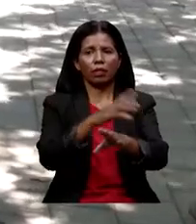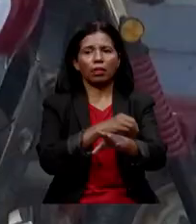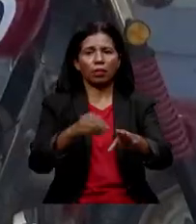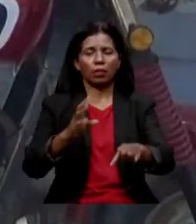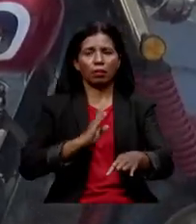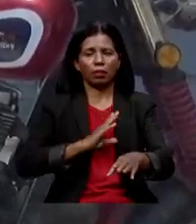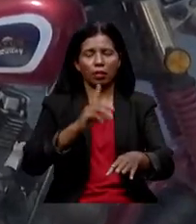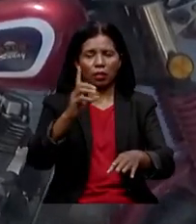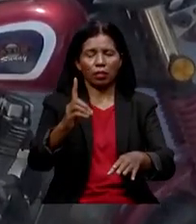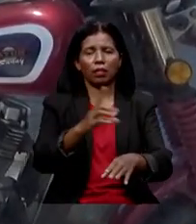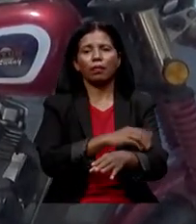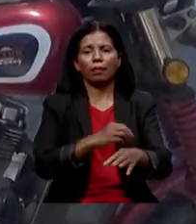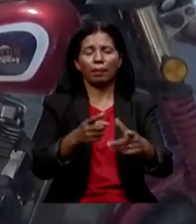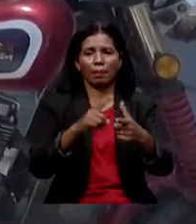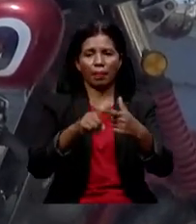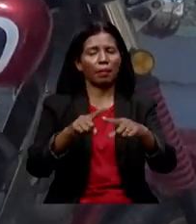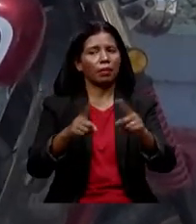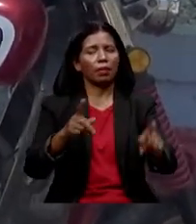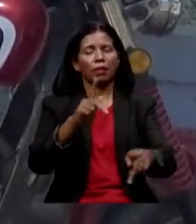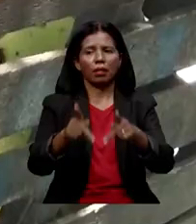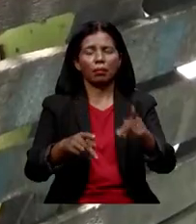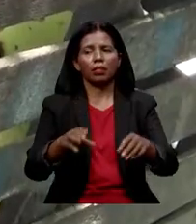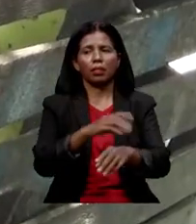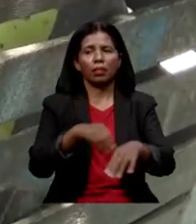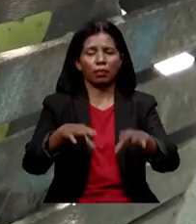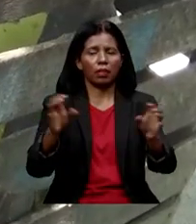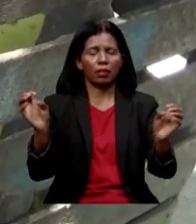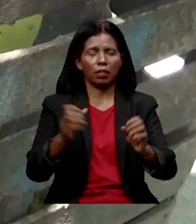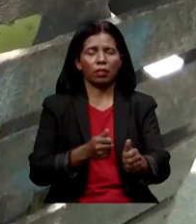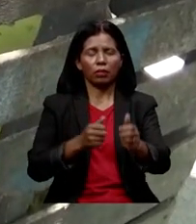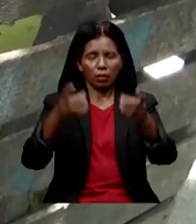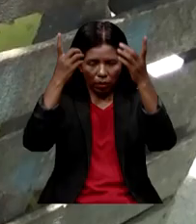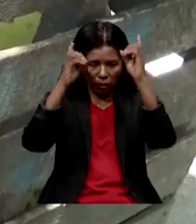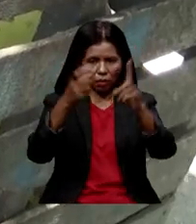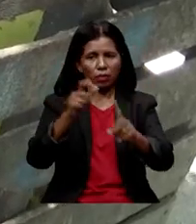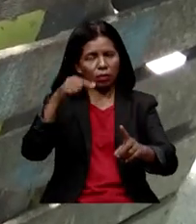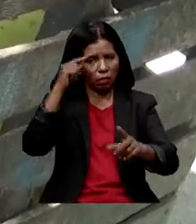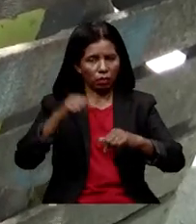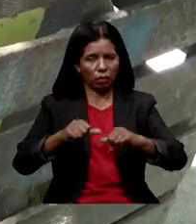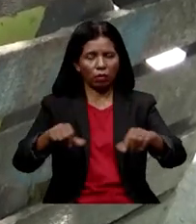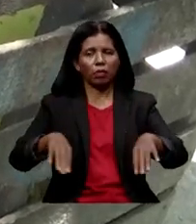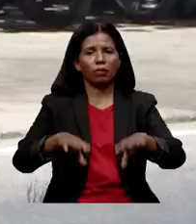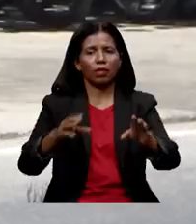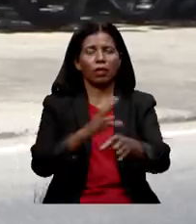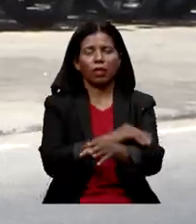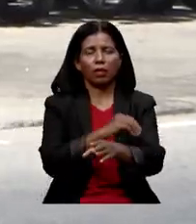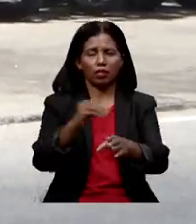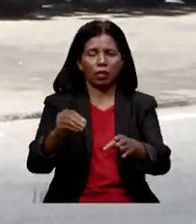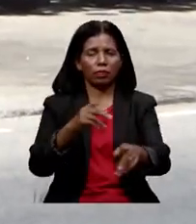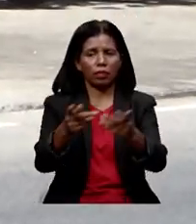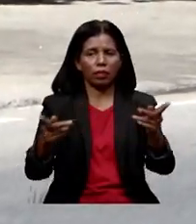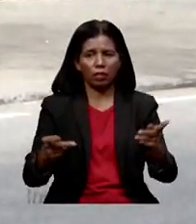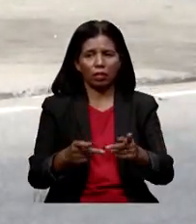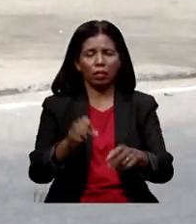le sidere, no praia dos coqueiros, mai be vendedor nu sira ne, la cumpri de sejam husi governo, poli continuo fang nu ia fatin sira ne be banduona,